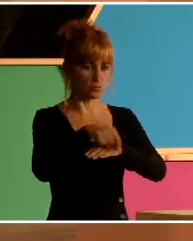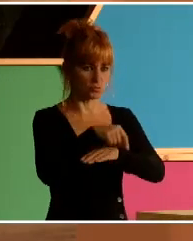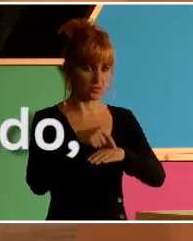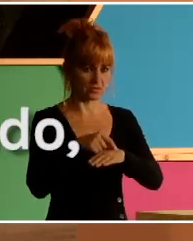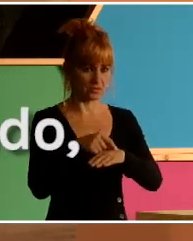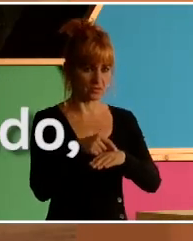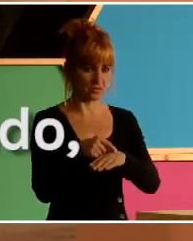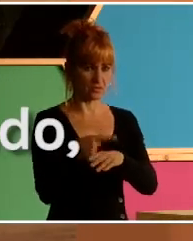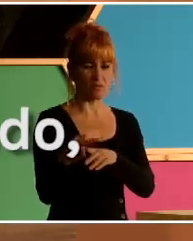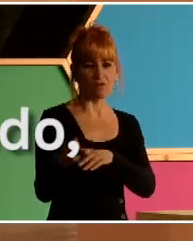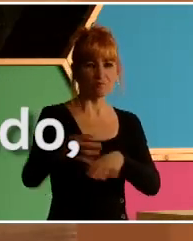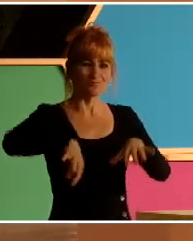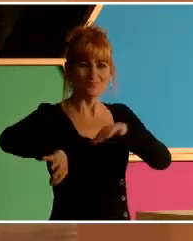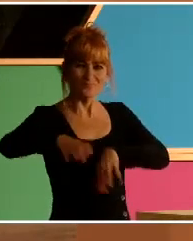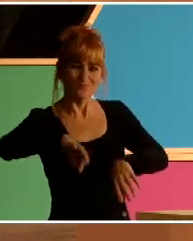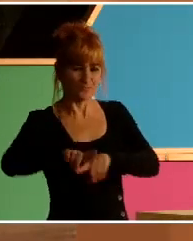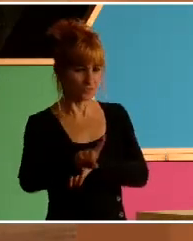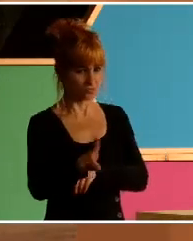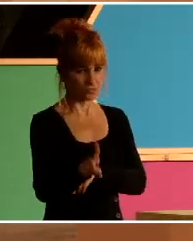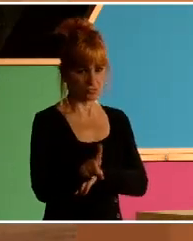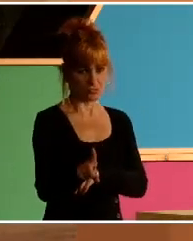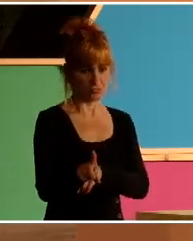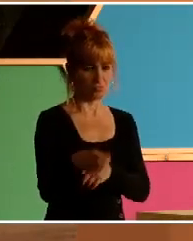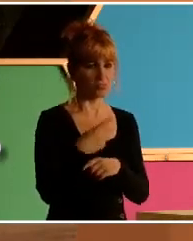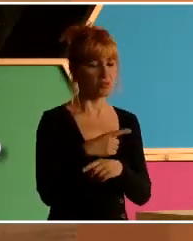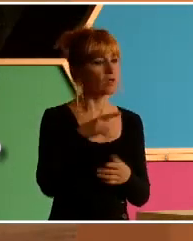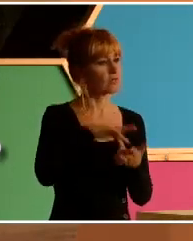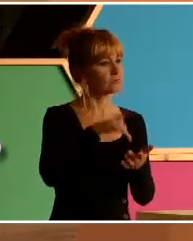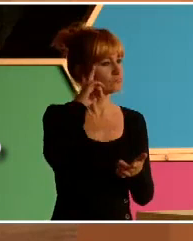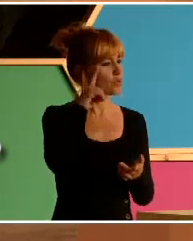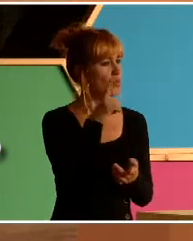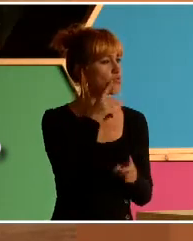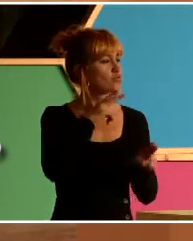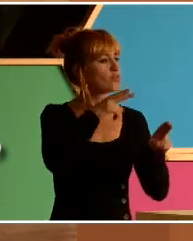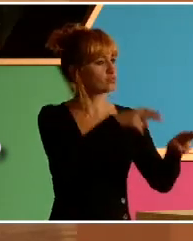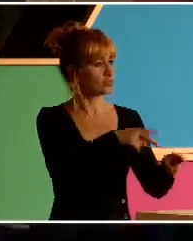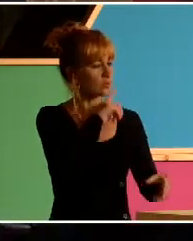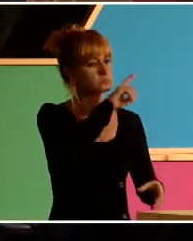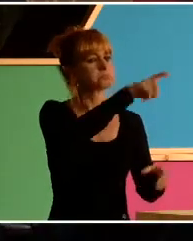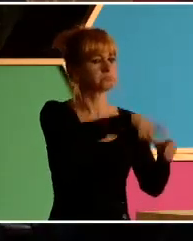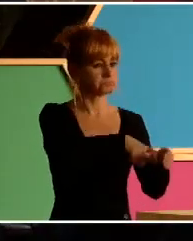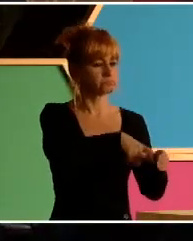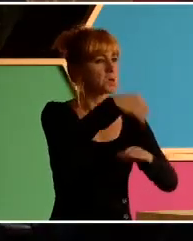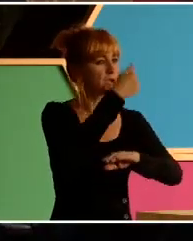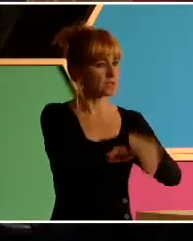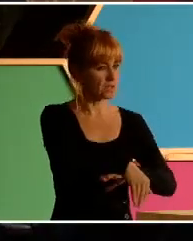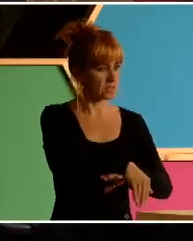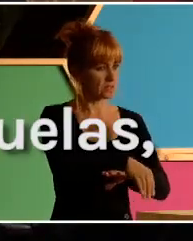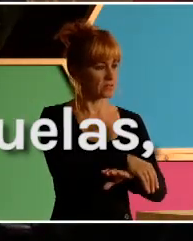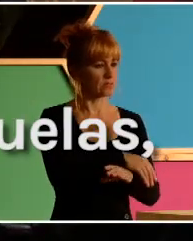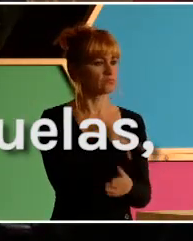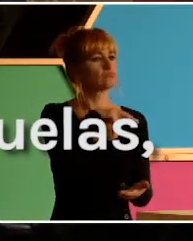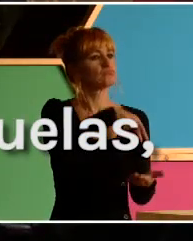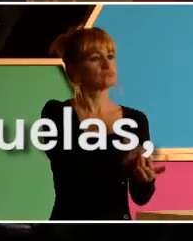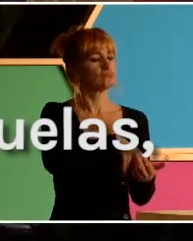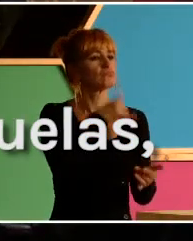principis. No només hem estat posicionats, sinó que amb l'1 d'octubre hi hem participat, perquè hem estat a peu de carrer, hem denunciat,